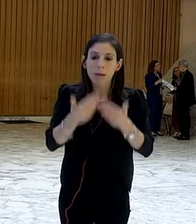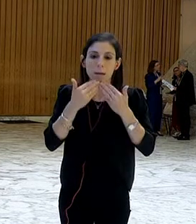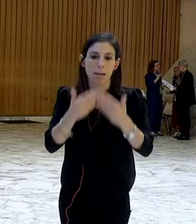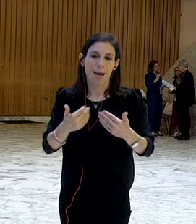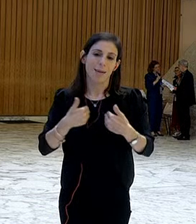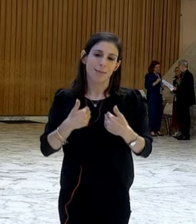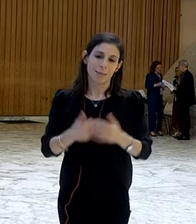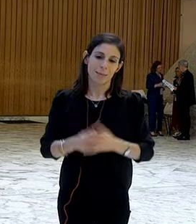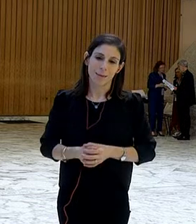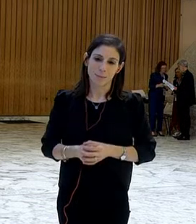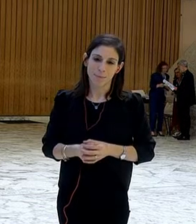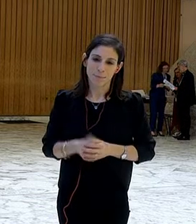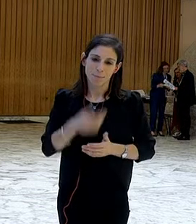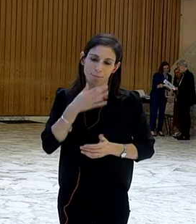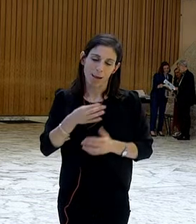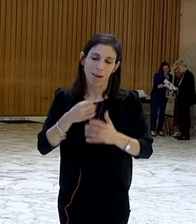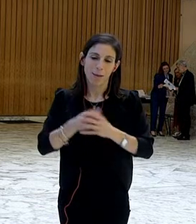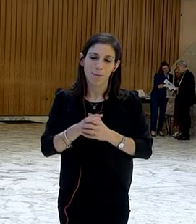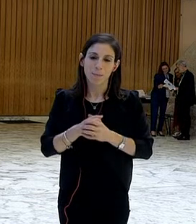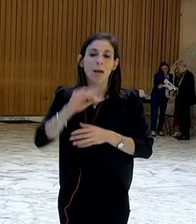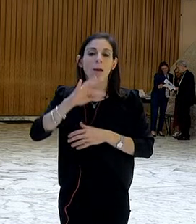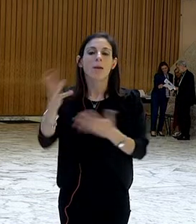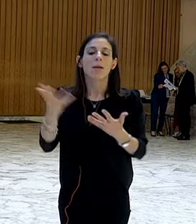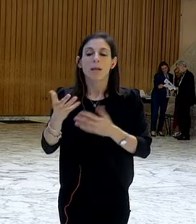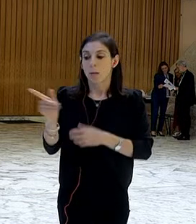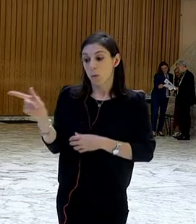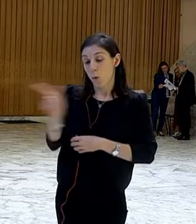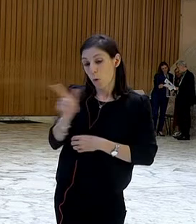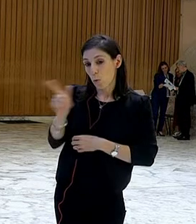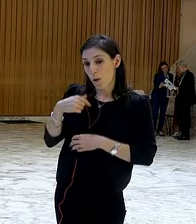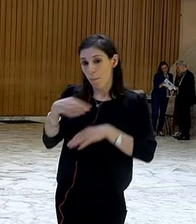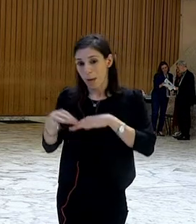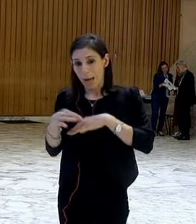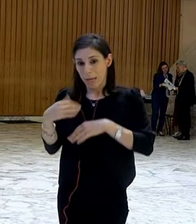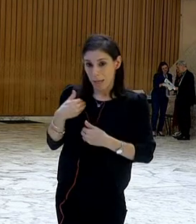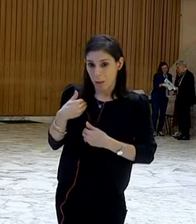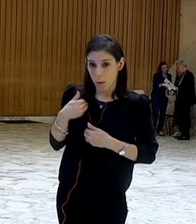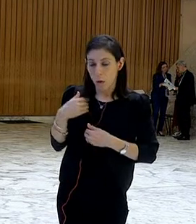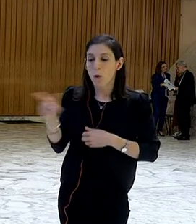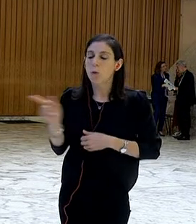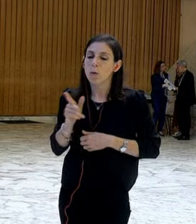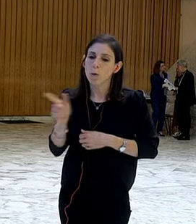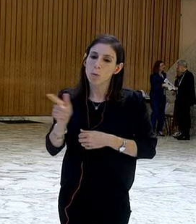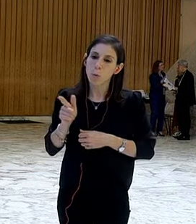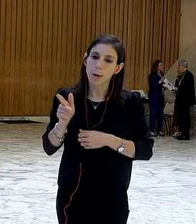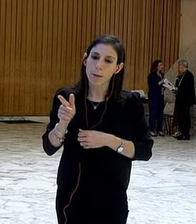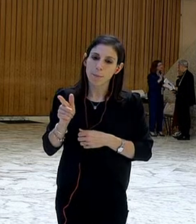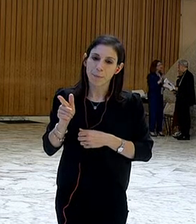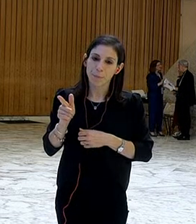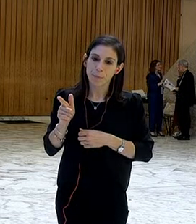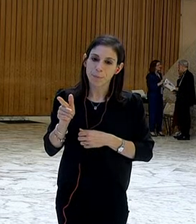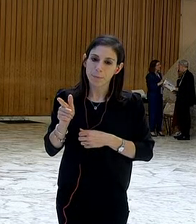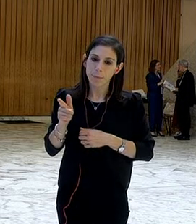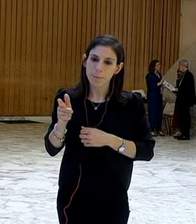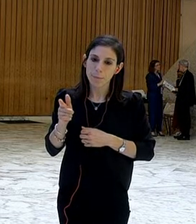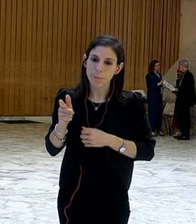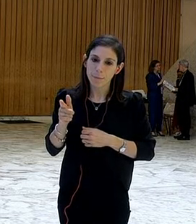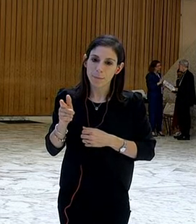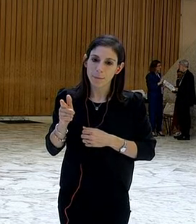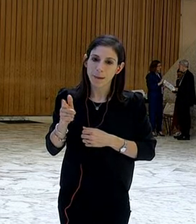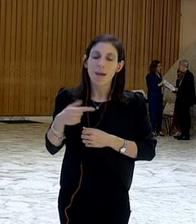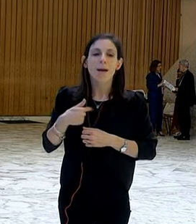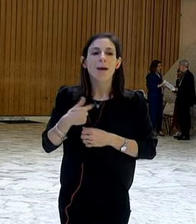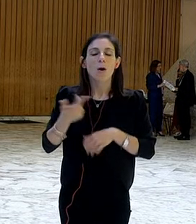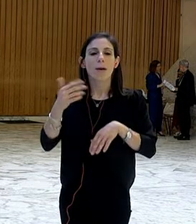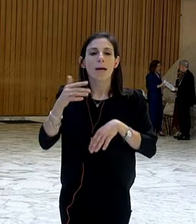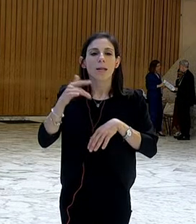les deux, nous nous sommes retrouvés dans la vie de la Radio Maria Burundi. Moi comme animatrice d'une